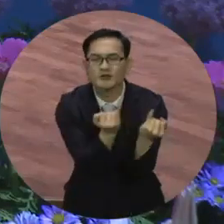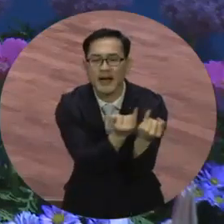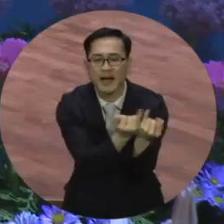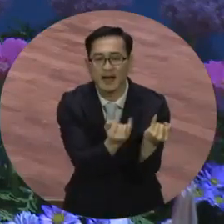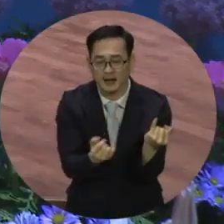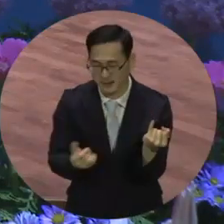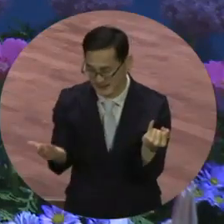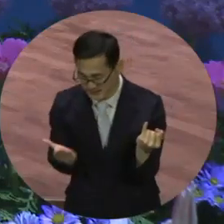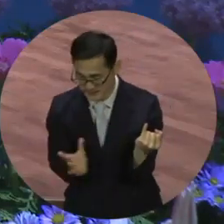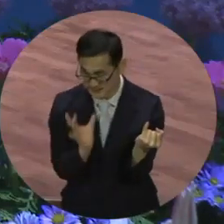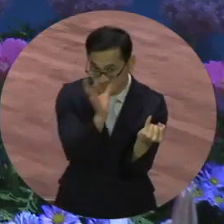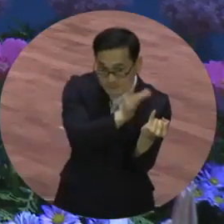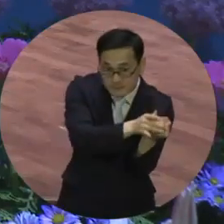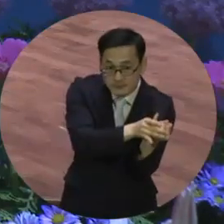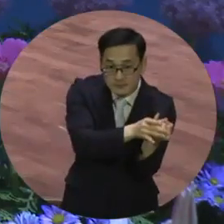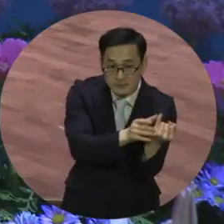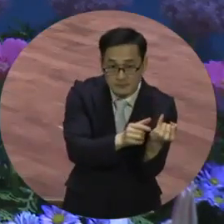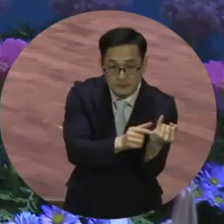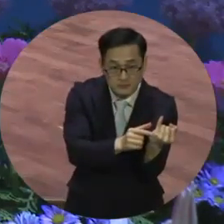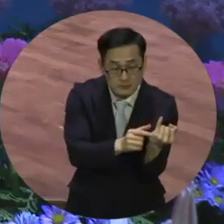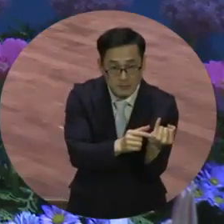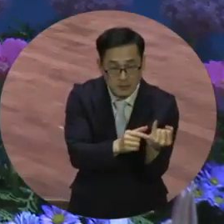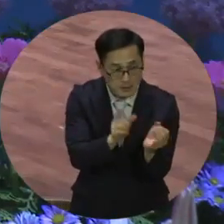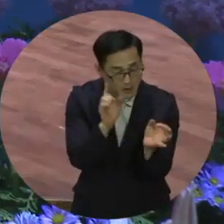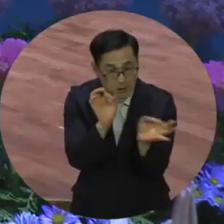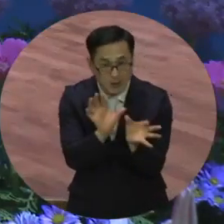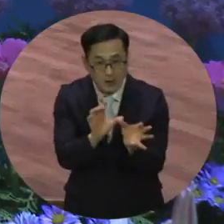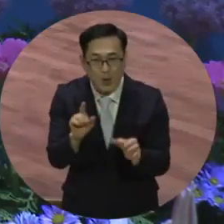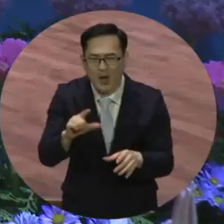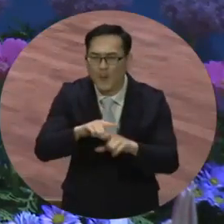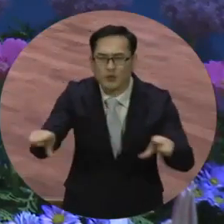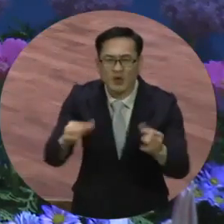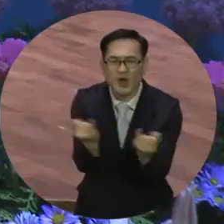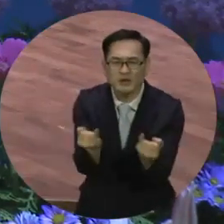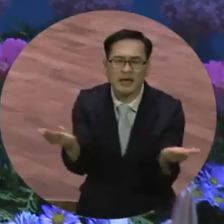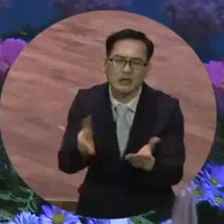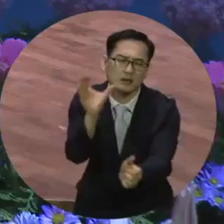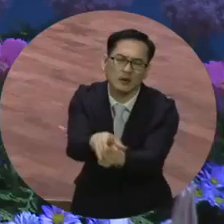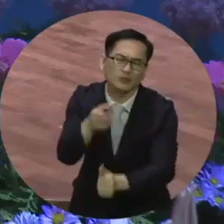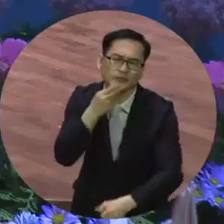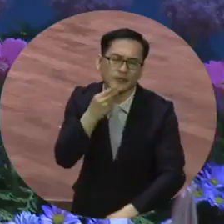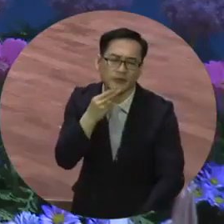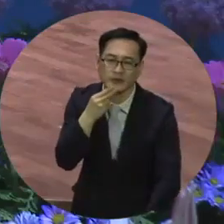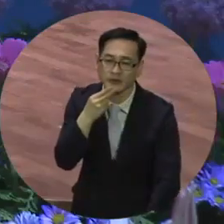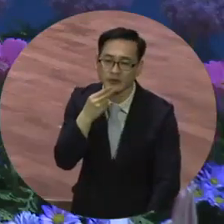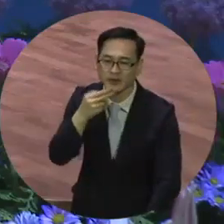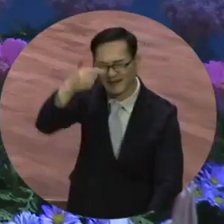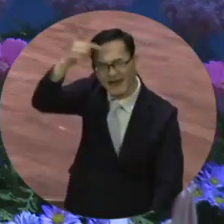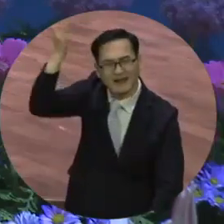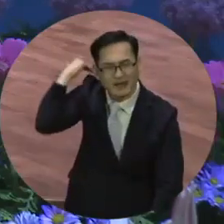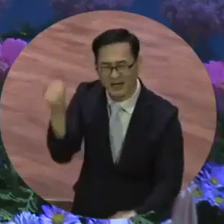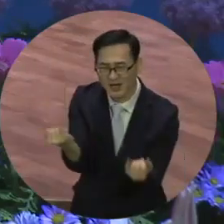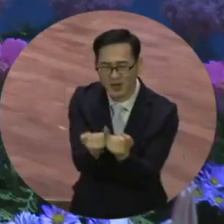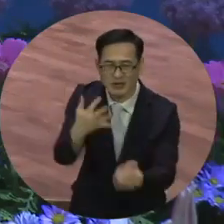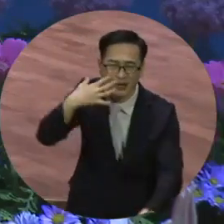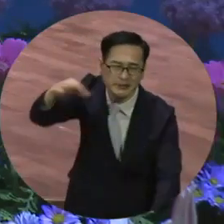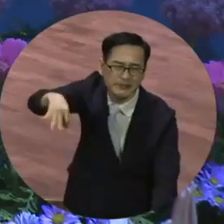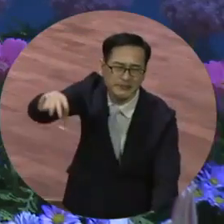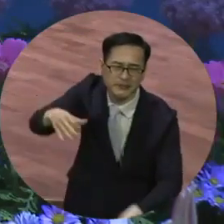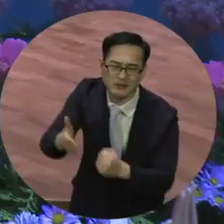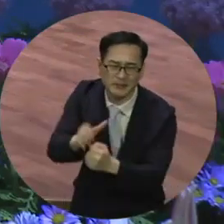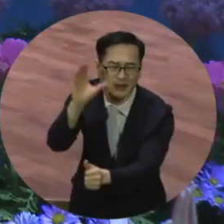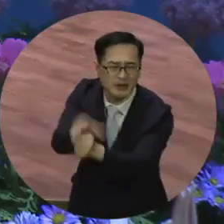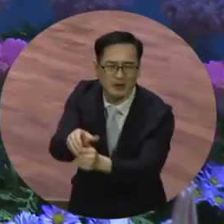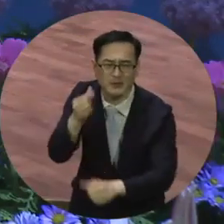인정하지 않던 당시 문화적 배경으로 볼 때 베베를 가장 먼저 언급했다는